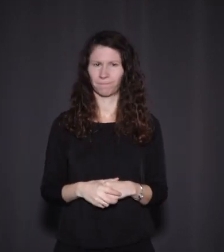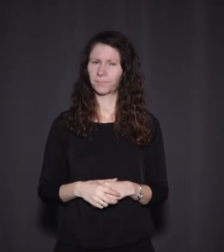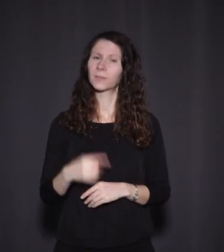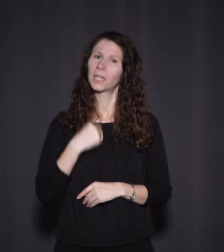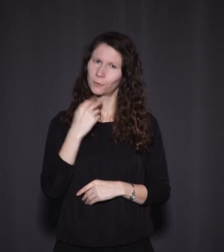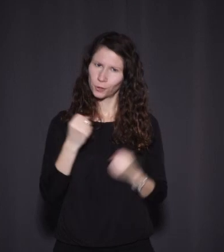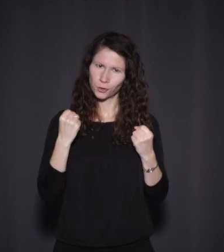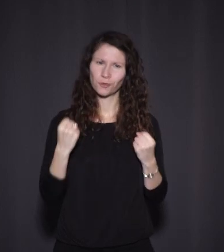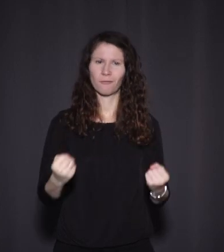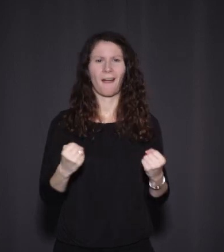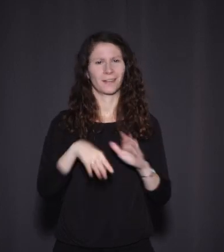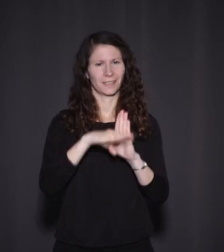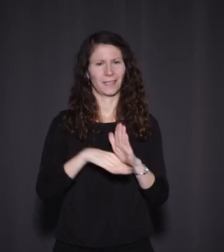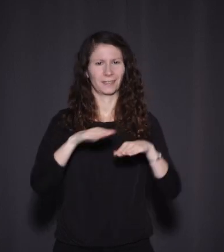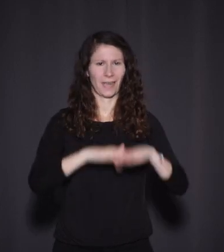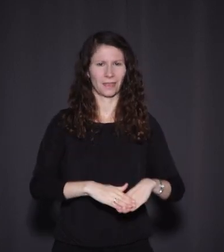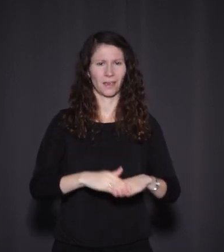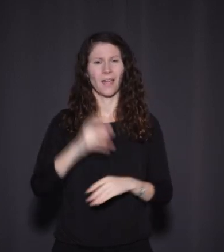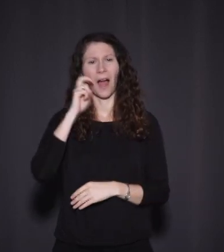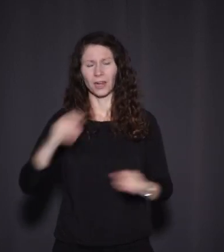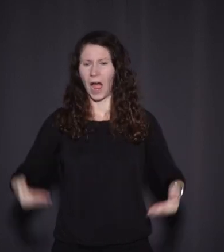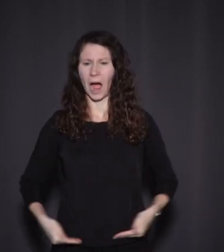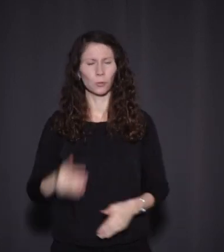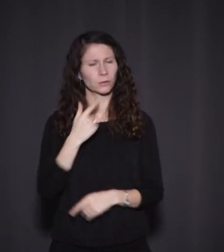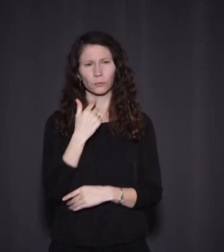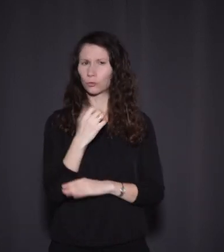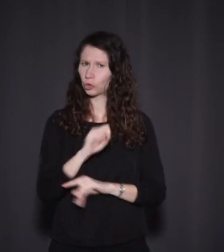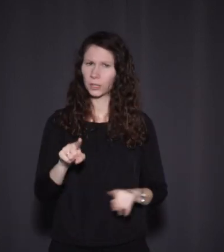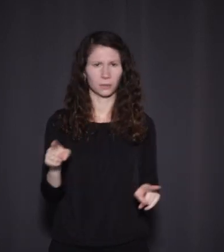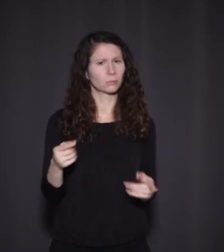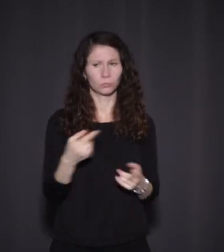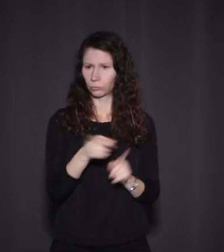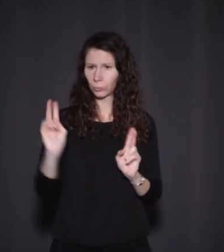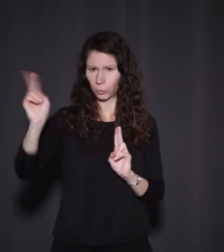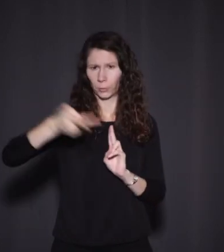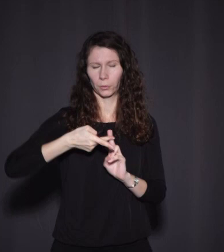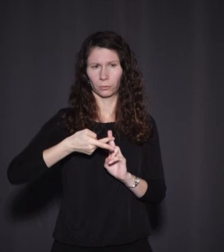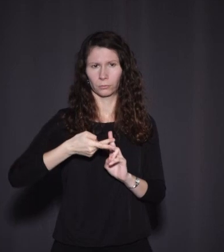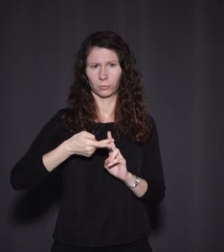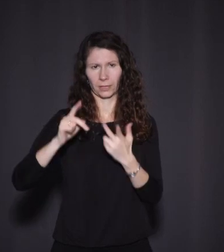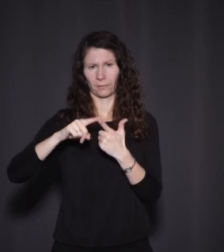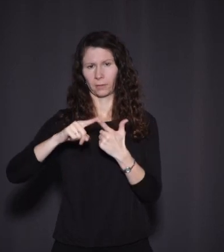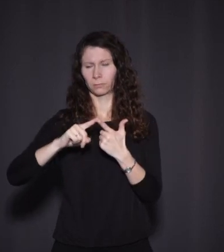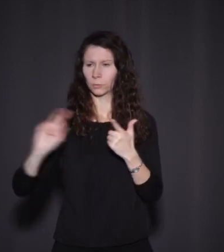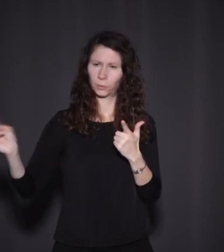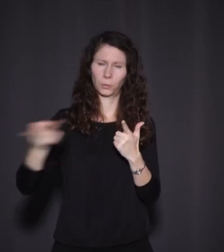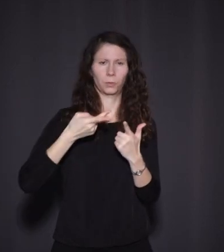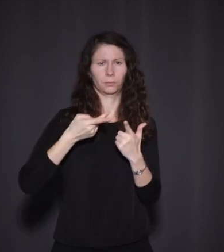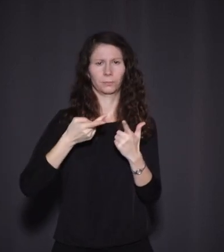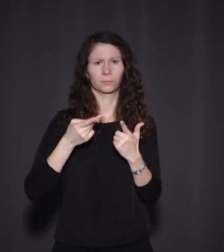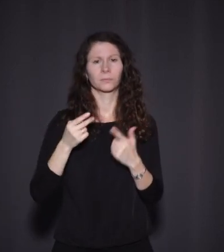gesetzliche Rente, ich möchte keine Altersarmut, da sind wir uns ja sogar einig in dieser Frage, also in dem zweiten Punkt. Und da ist das